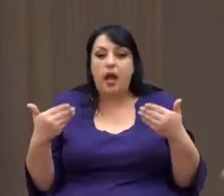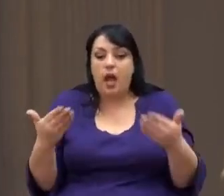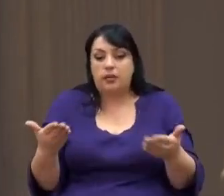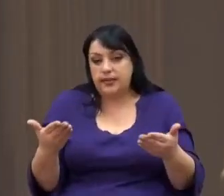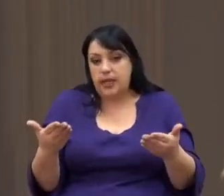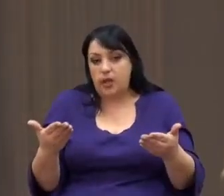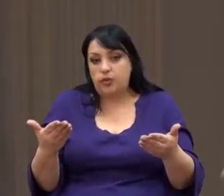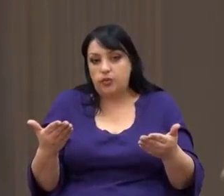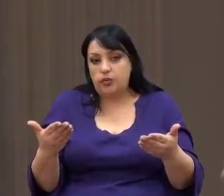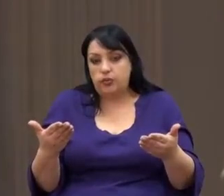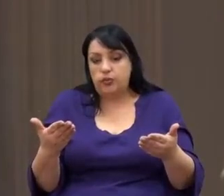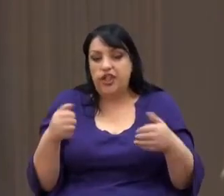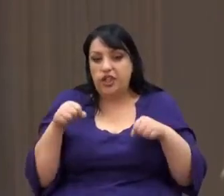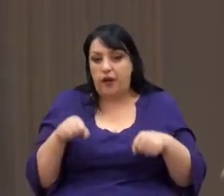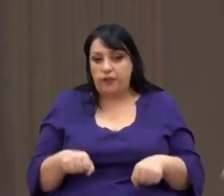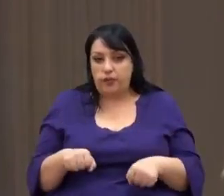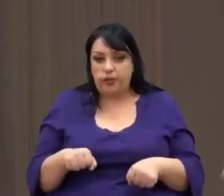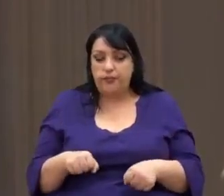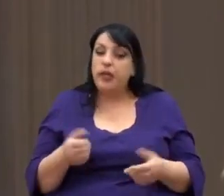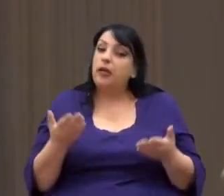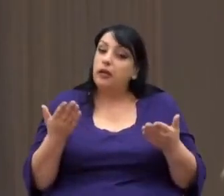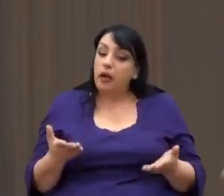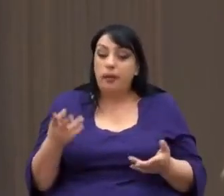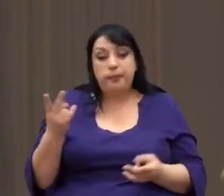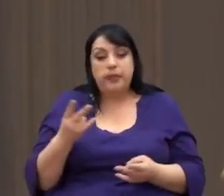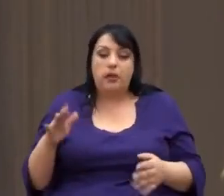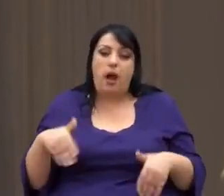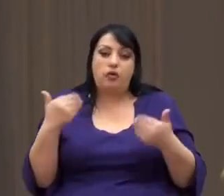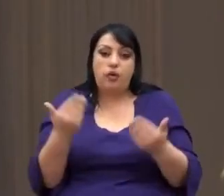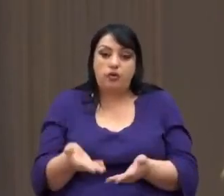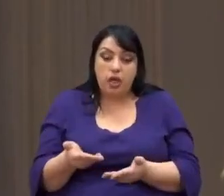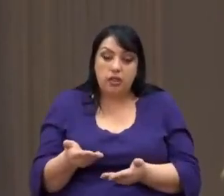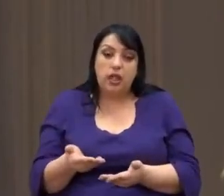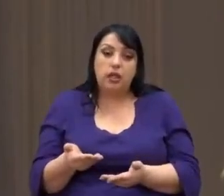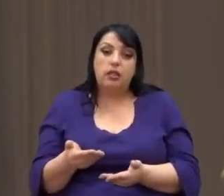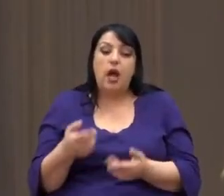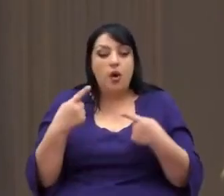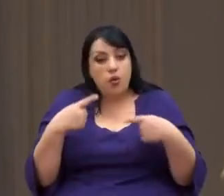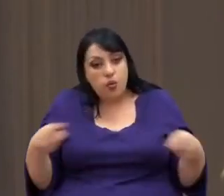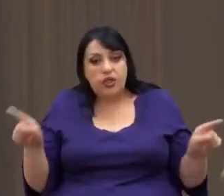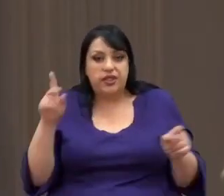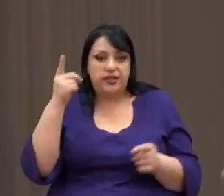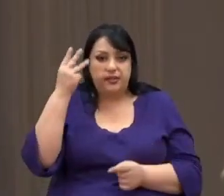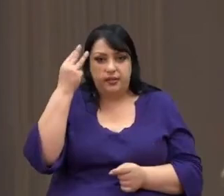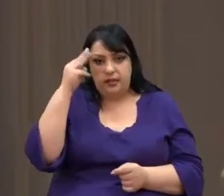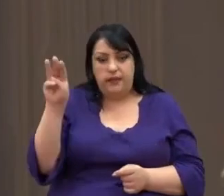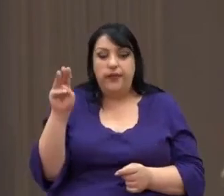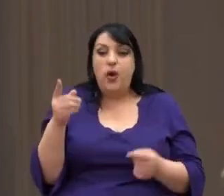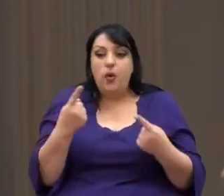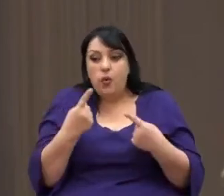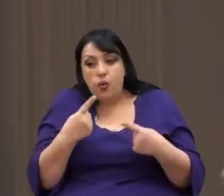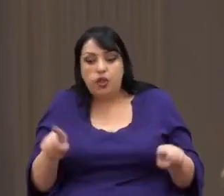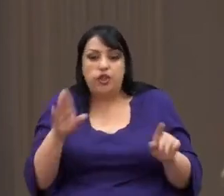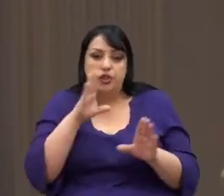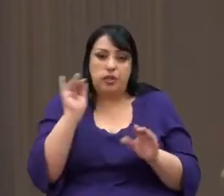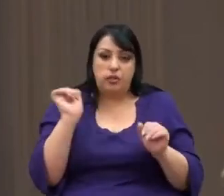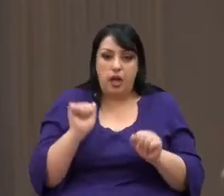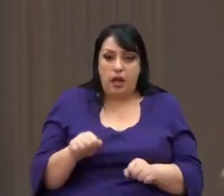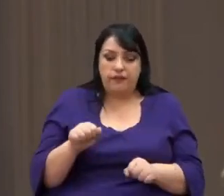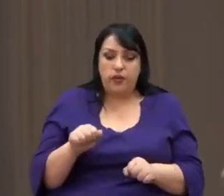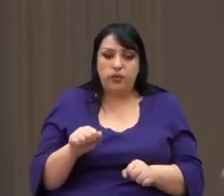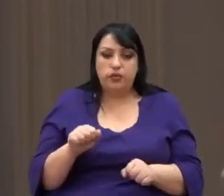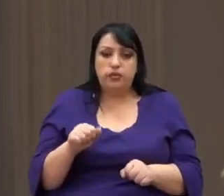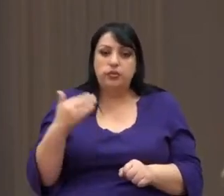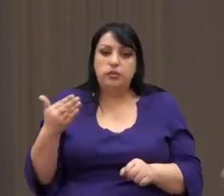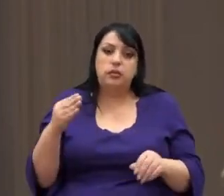իրավունքից, կամ պետք է առաջարկեն այլ միջոց, այլ հնարավորություն իրենց իսկ